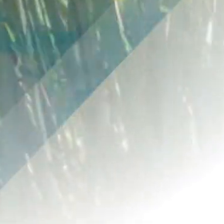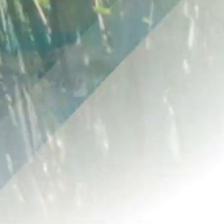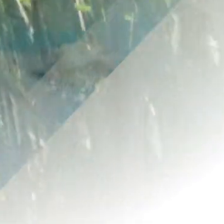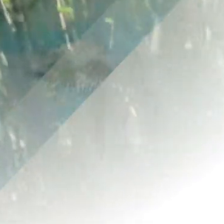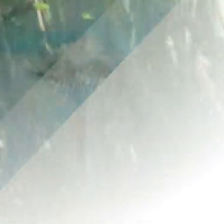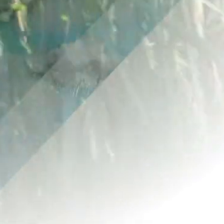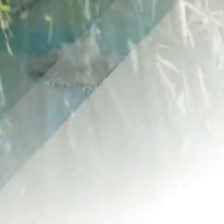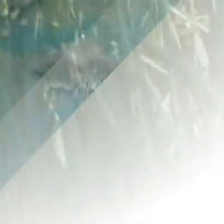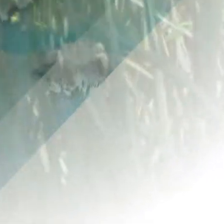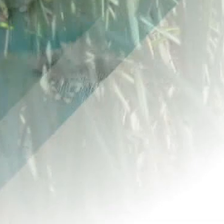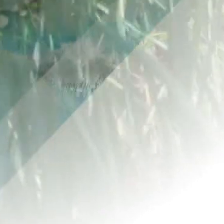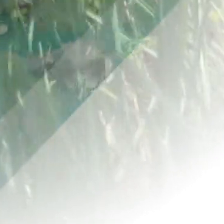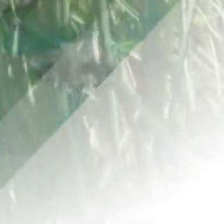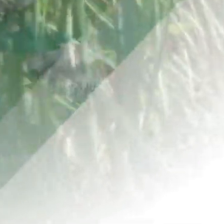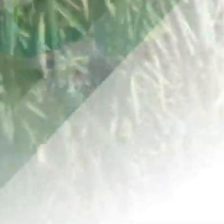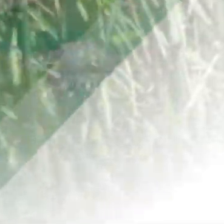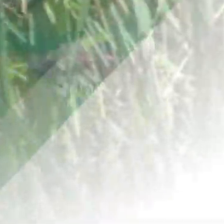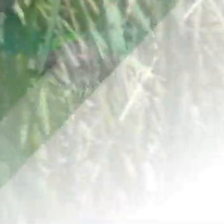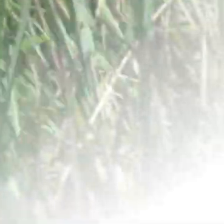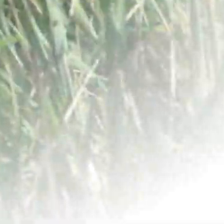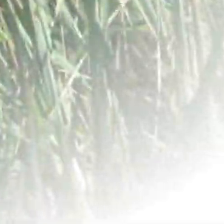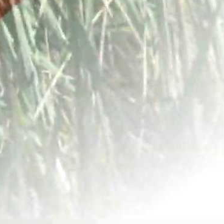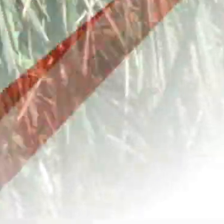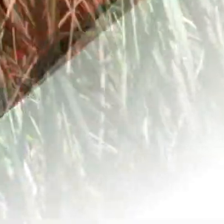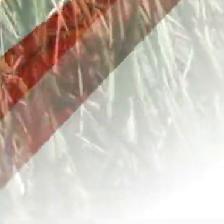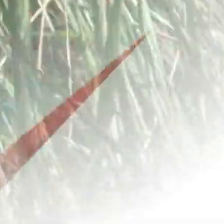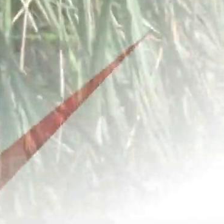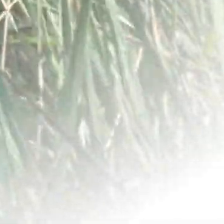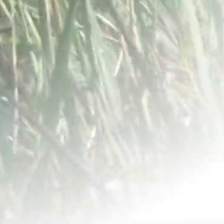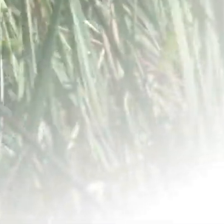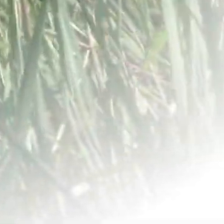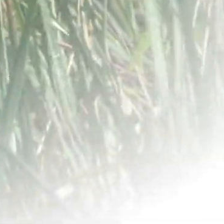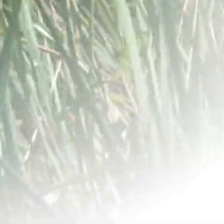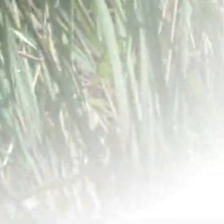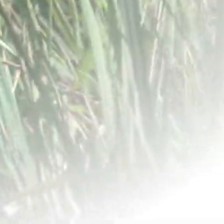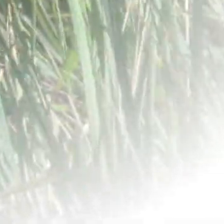жыцця і ўчынкаў. Ідэальны дзень для разнастайных духоўных практык, накіраваных на